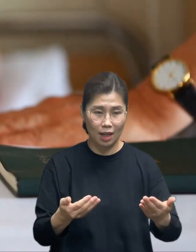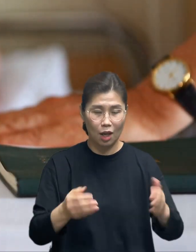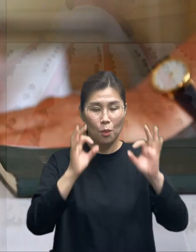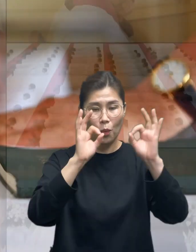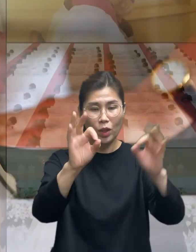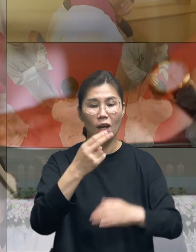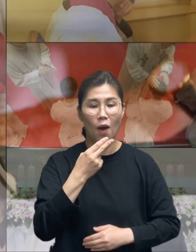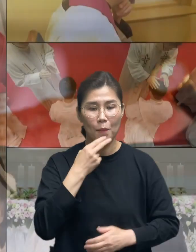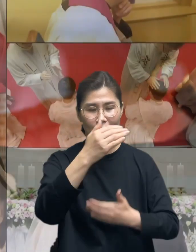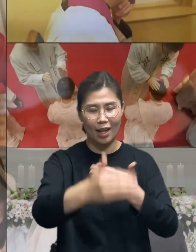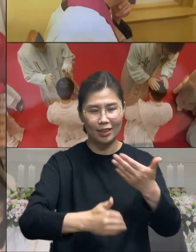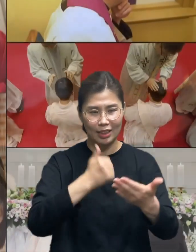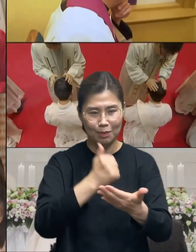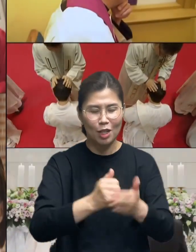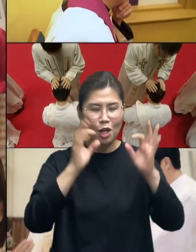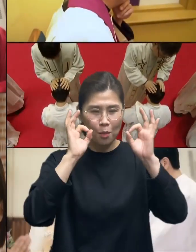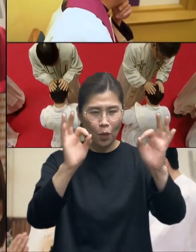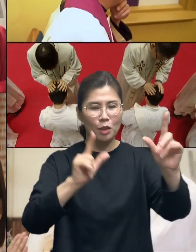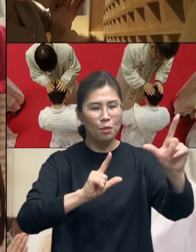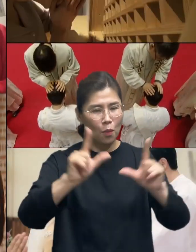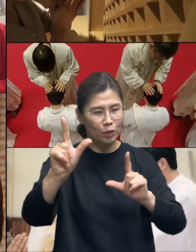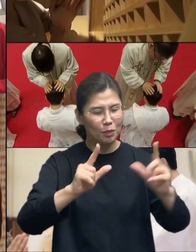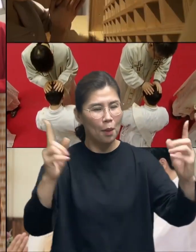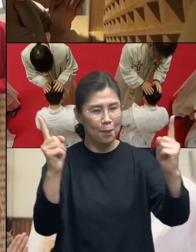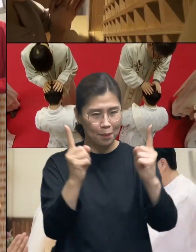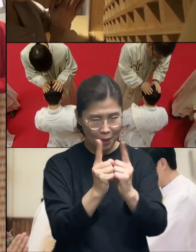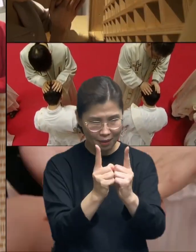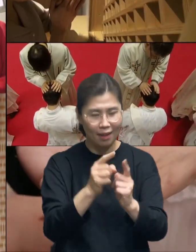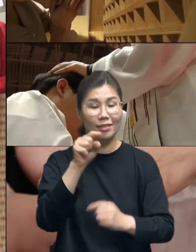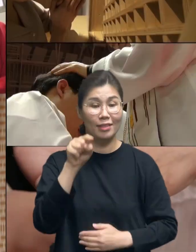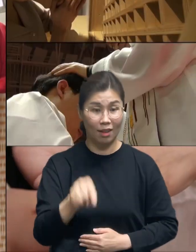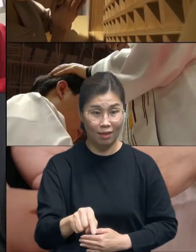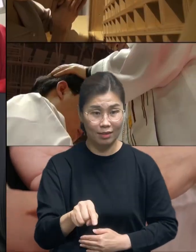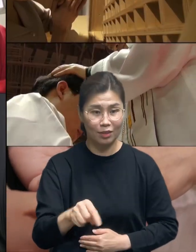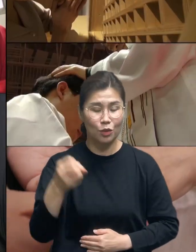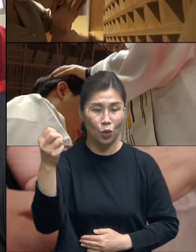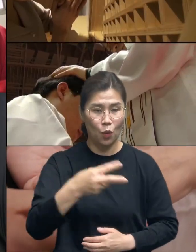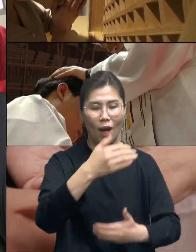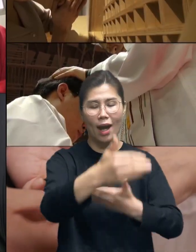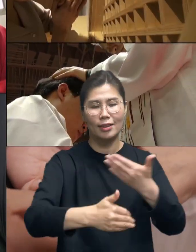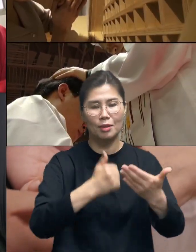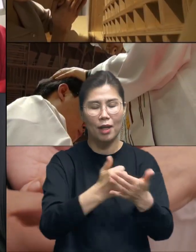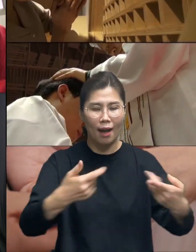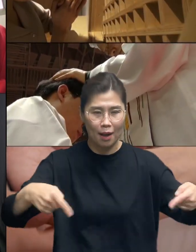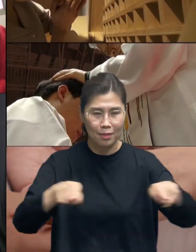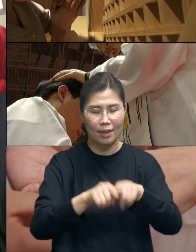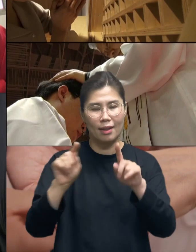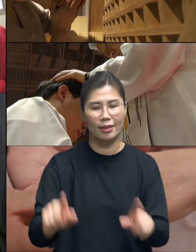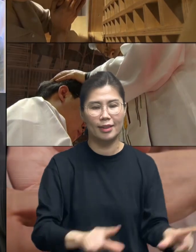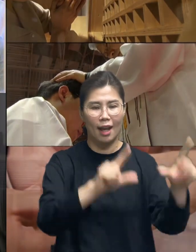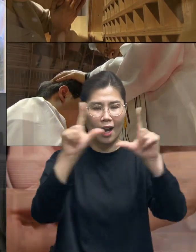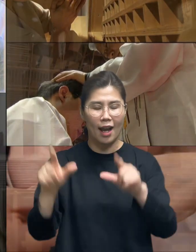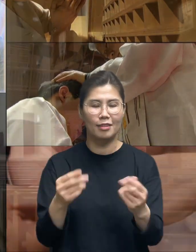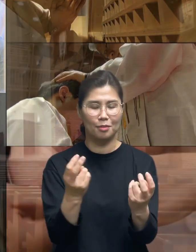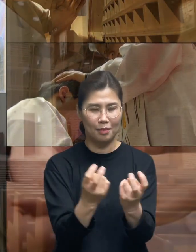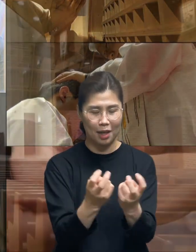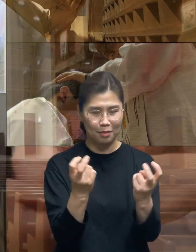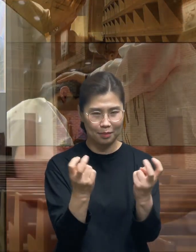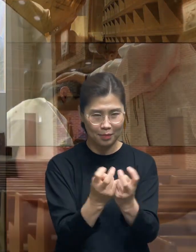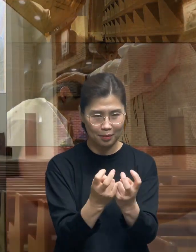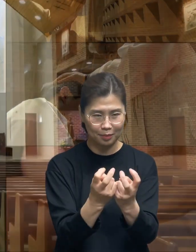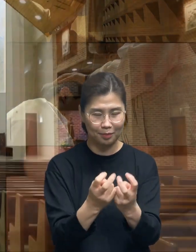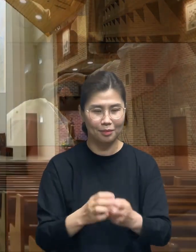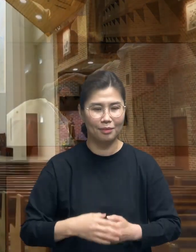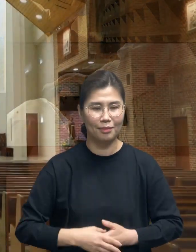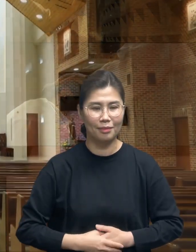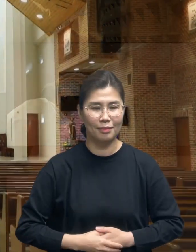성사는 우리에게 보이지 않는 하느님을 보이는 모습으로 만나는 창구이며 그 하느님과 함께 살아